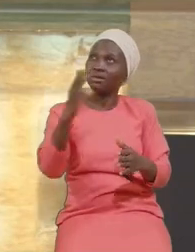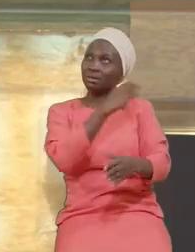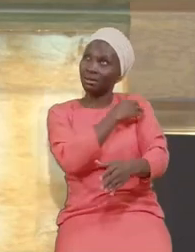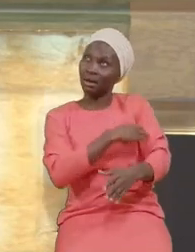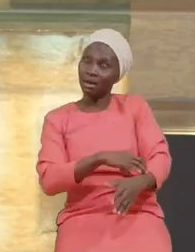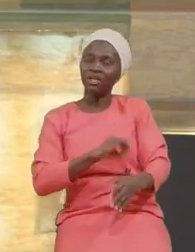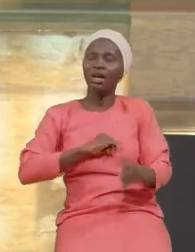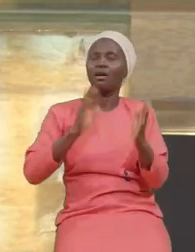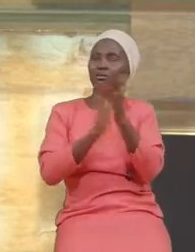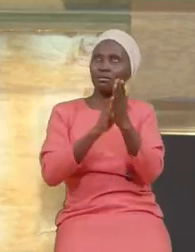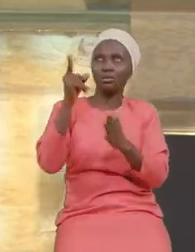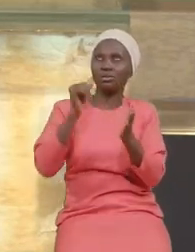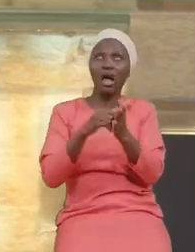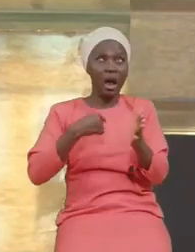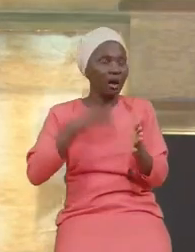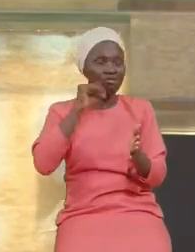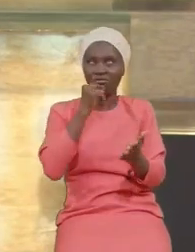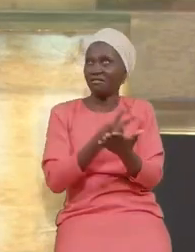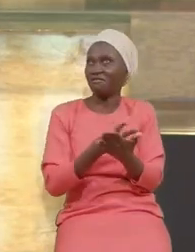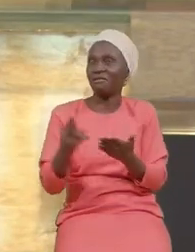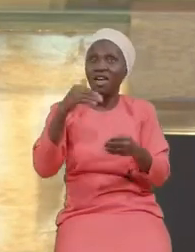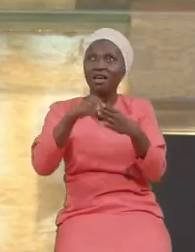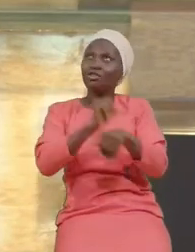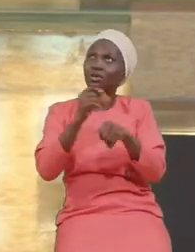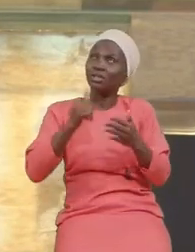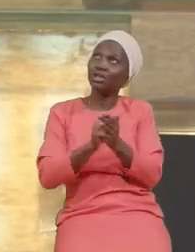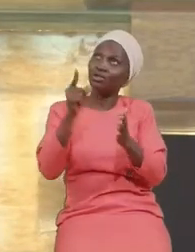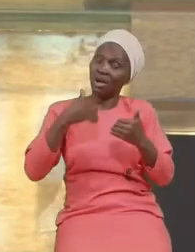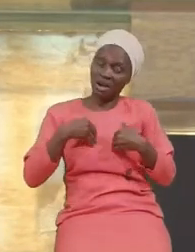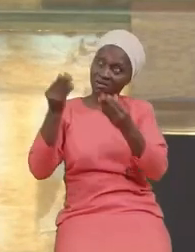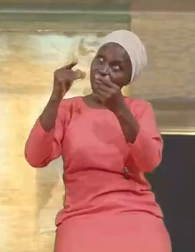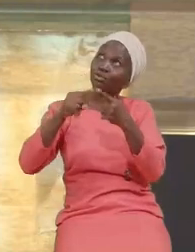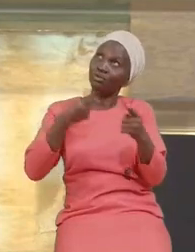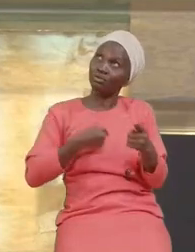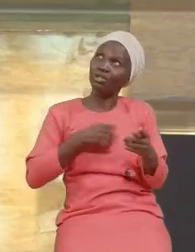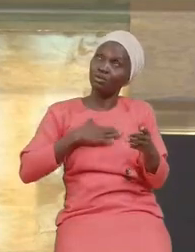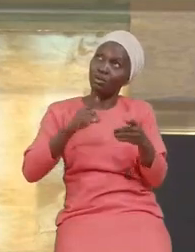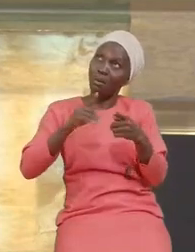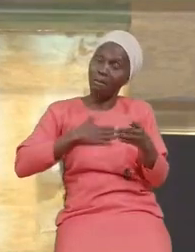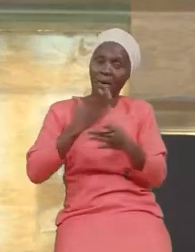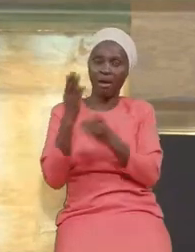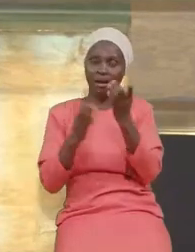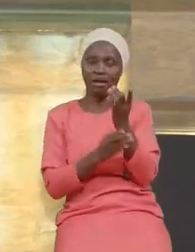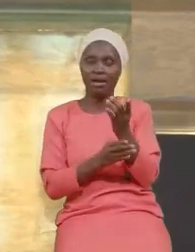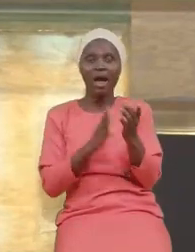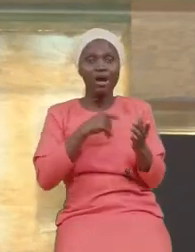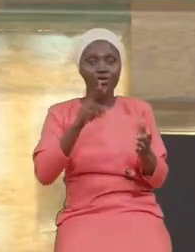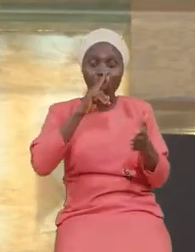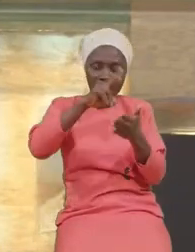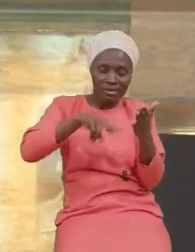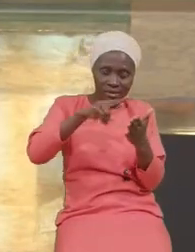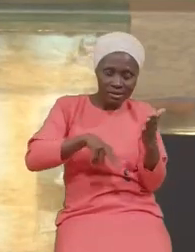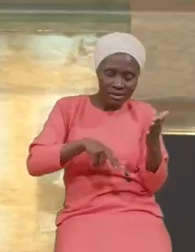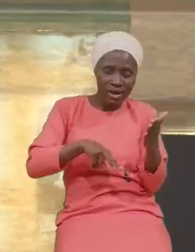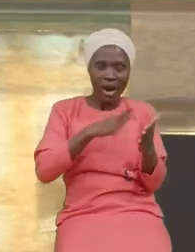parce que je ne vais pas échouer dans l'oeuvre que tu m'as remise alors tu lis et tu pries au travers de